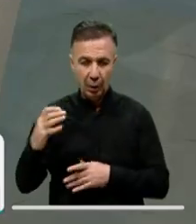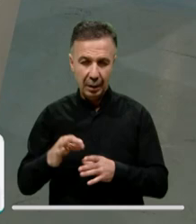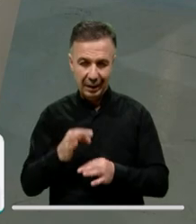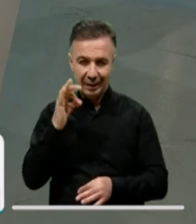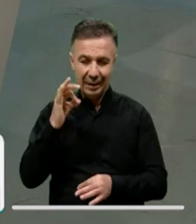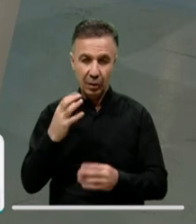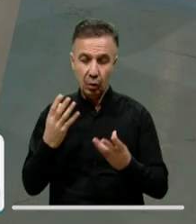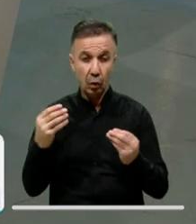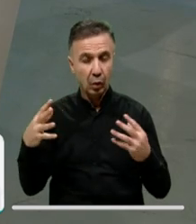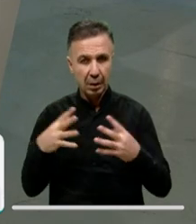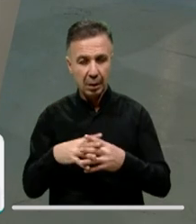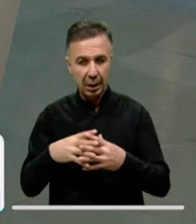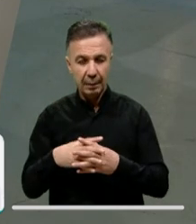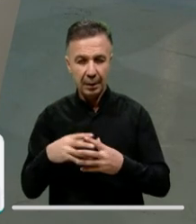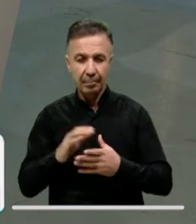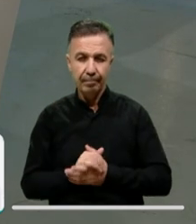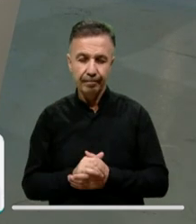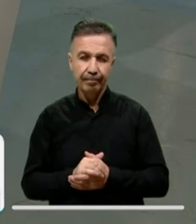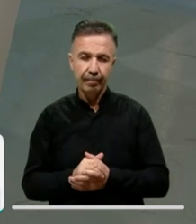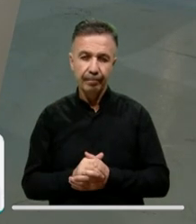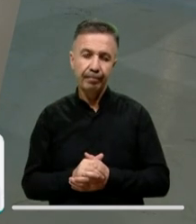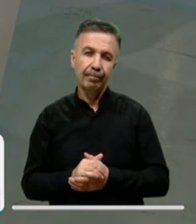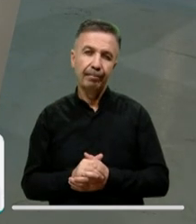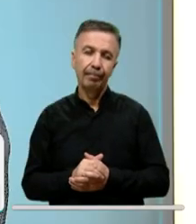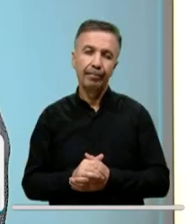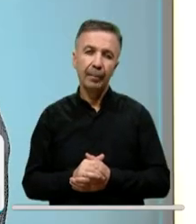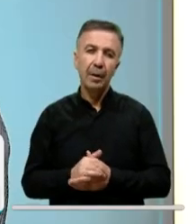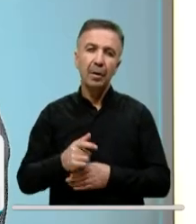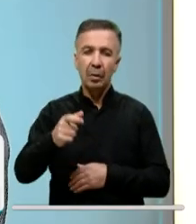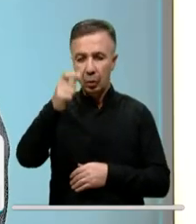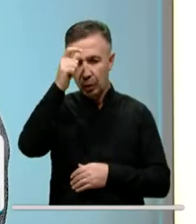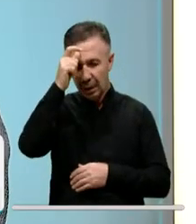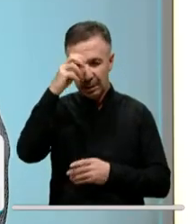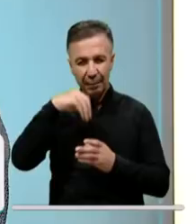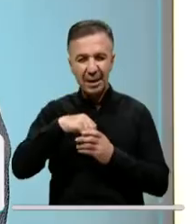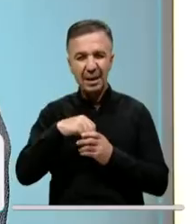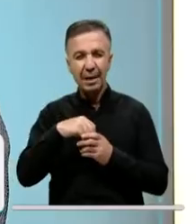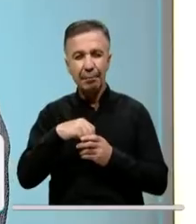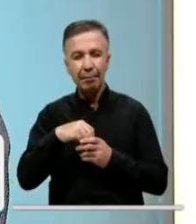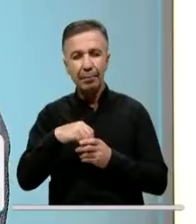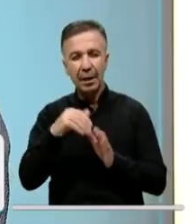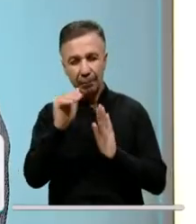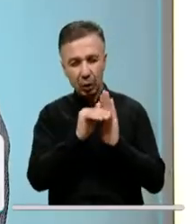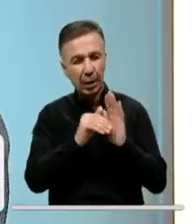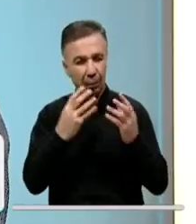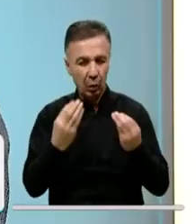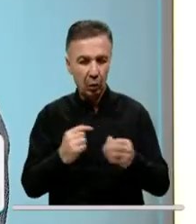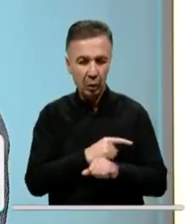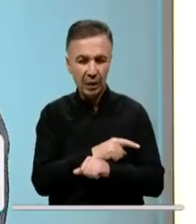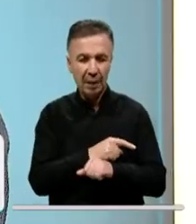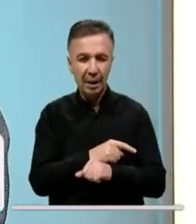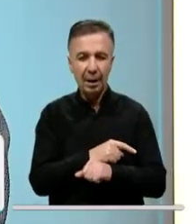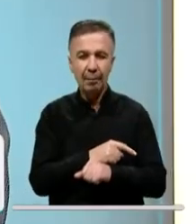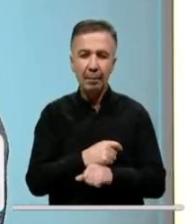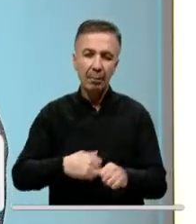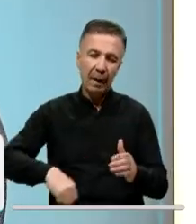evet. Ve tehlikeli. Yani ülkemizde bir şehirde bir miting olduğu zaman veya bir futbol